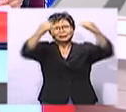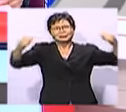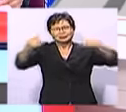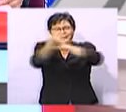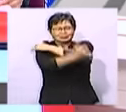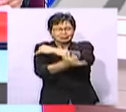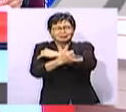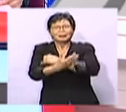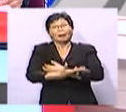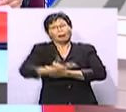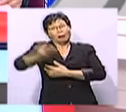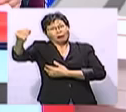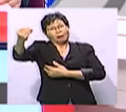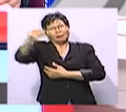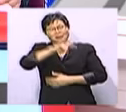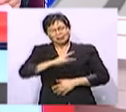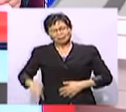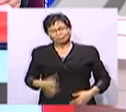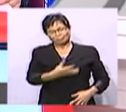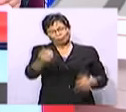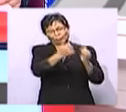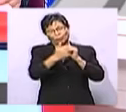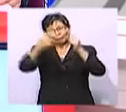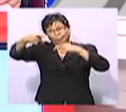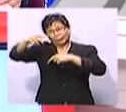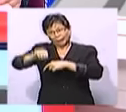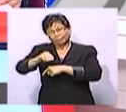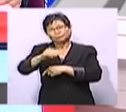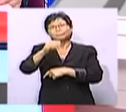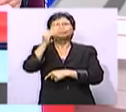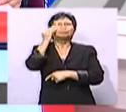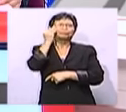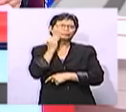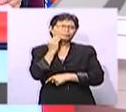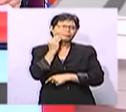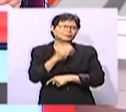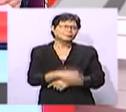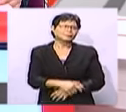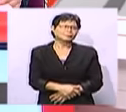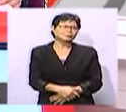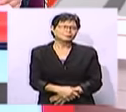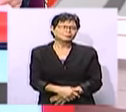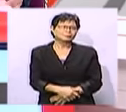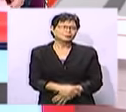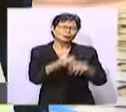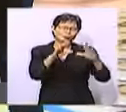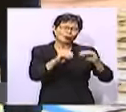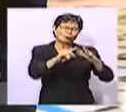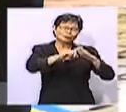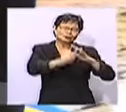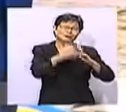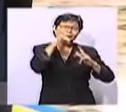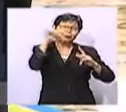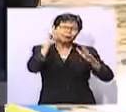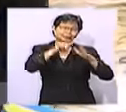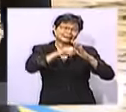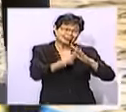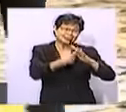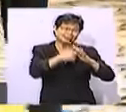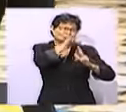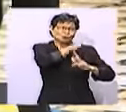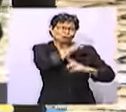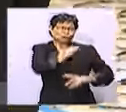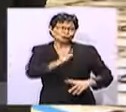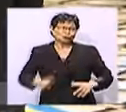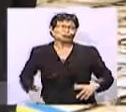Negara. Keberangkatan Sri Paduka Baginda diiringi Perdana Menteri Tun Dr. Mahathir Mohamad. Mesyuarat yang bermula semalam dipengerusikan